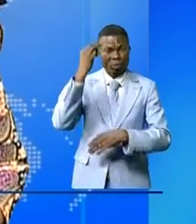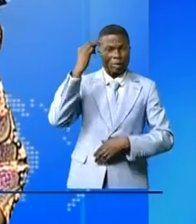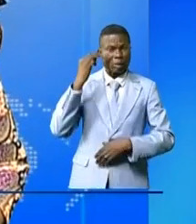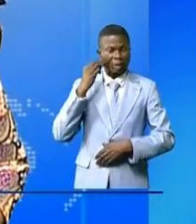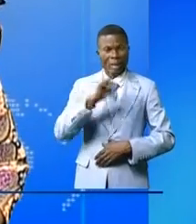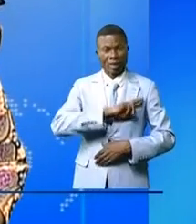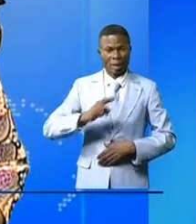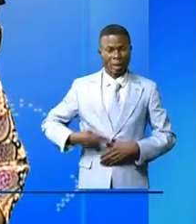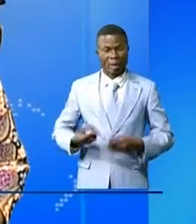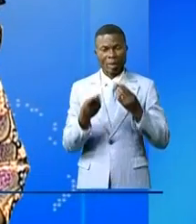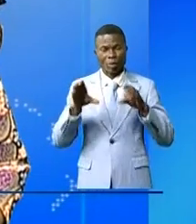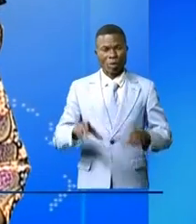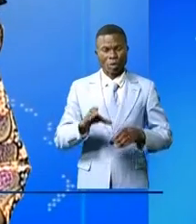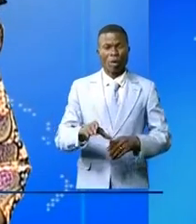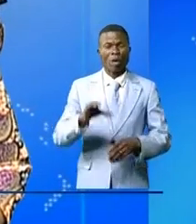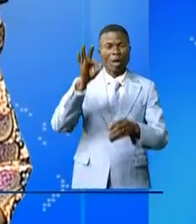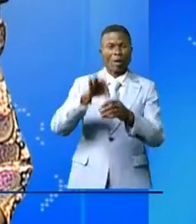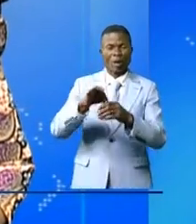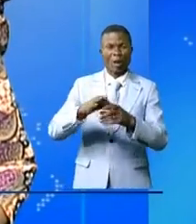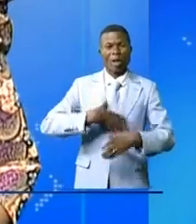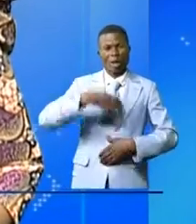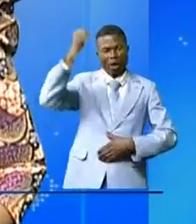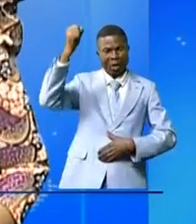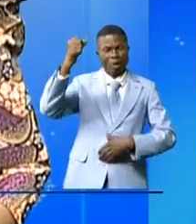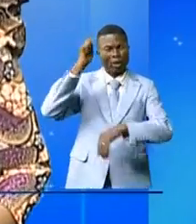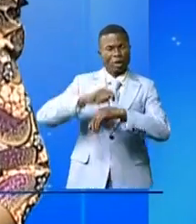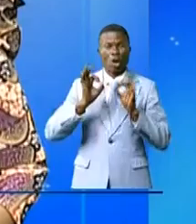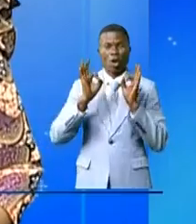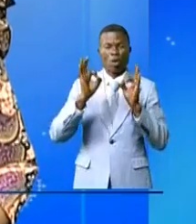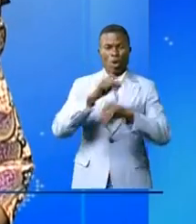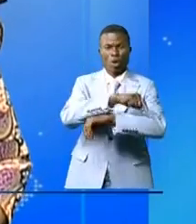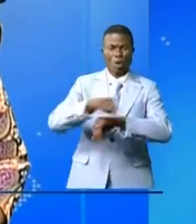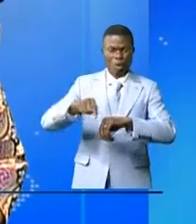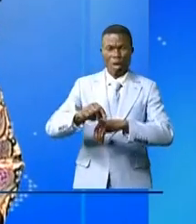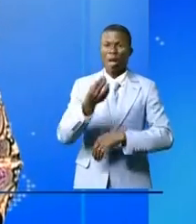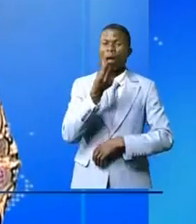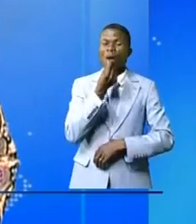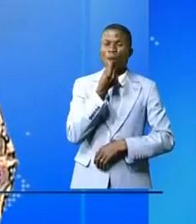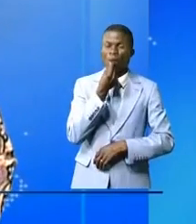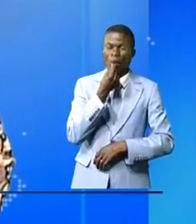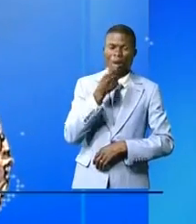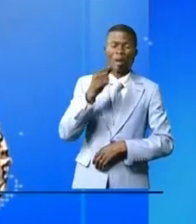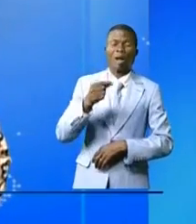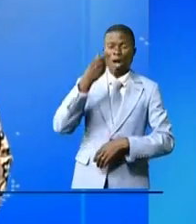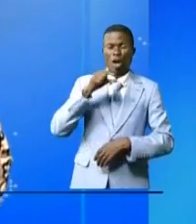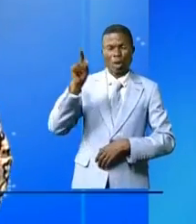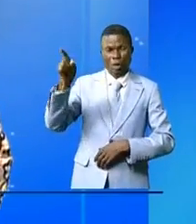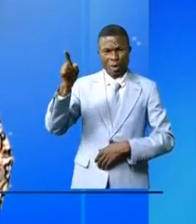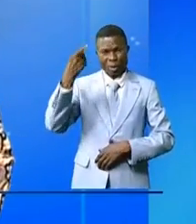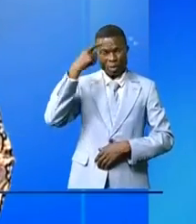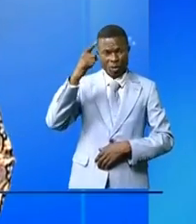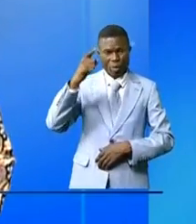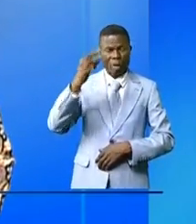République démocratique du Congo vient d'avoir un nouveau juge à la Cour d'arbitrage d'Abidjan, moment indiqué pour